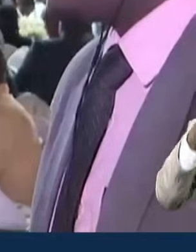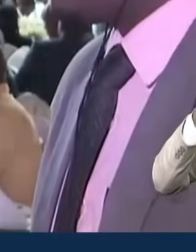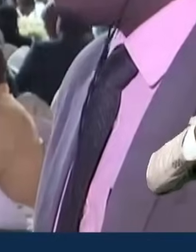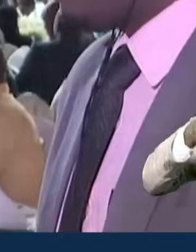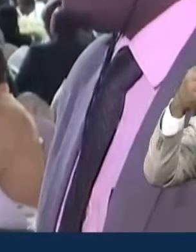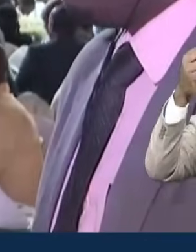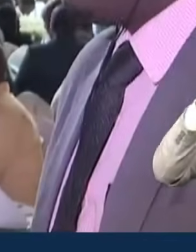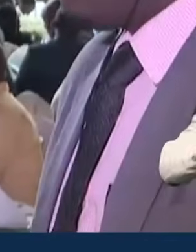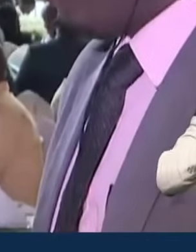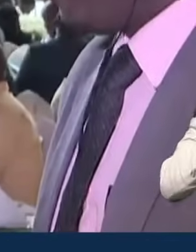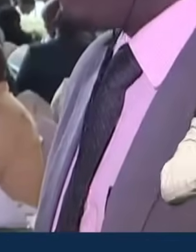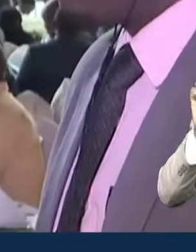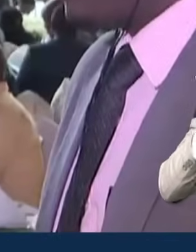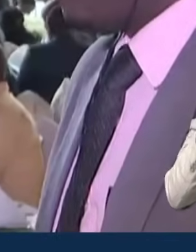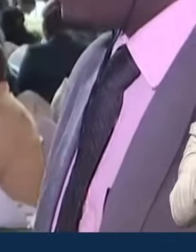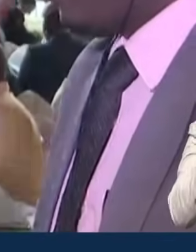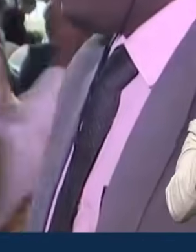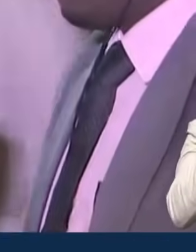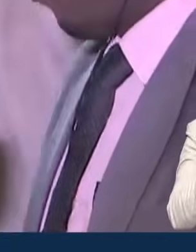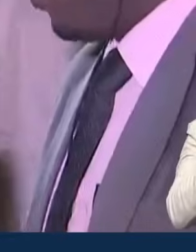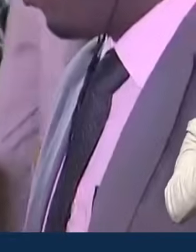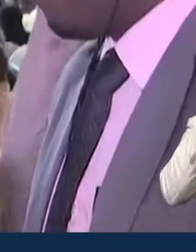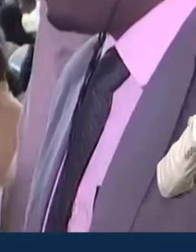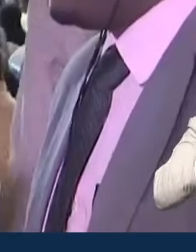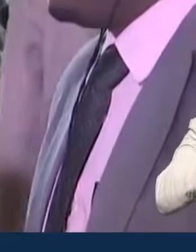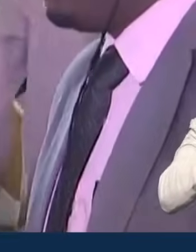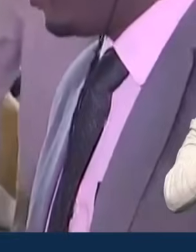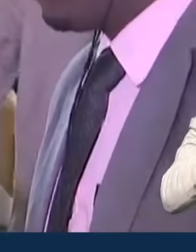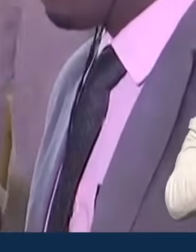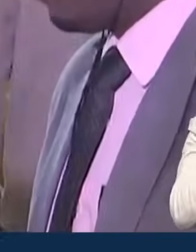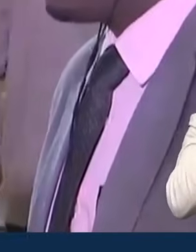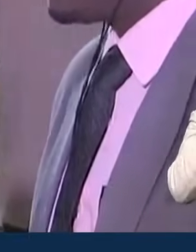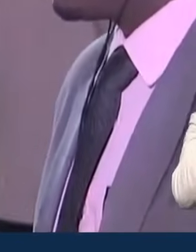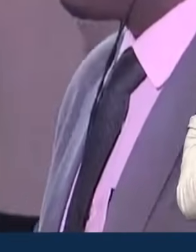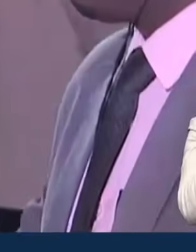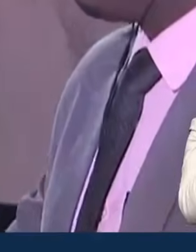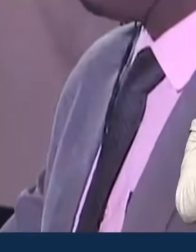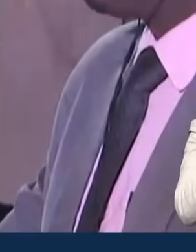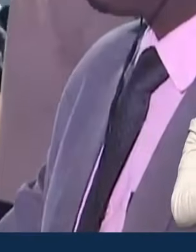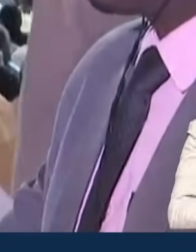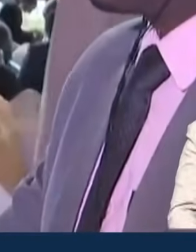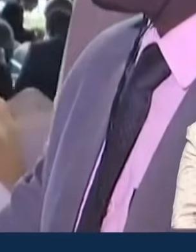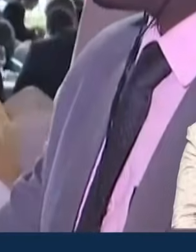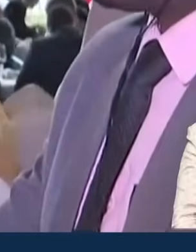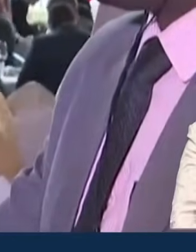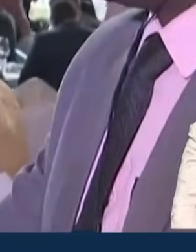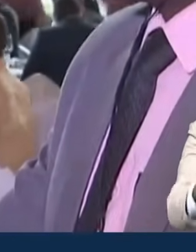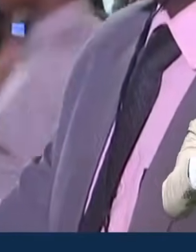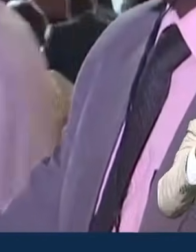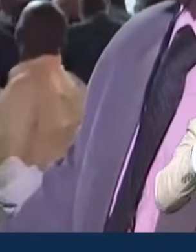Afurika y'Iburasirazuba mbere y'uko tugera wenda ku bikombe n'ibiki nk'uko bari babitubaje? Icya mbere